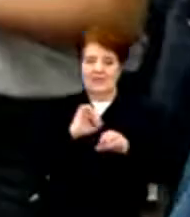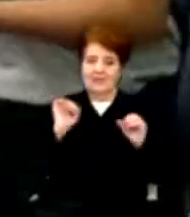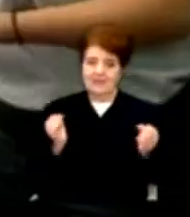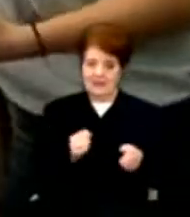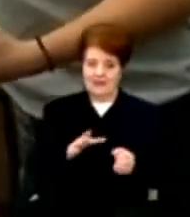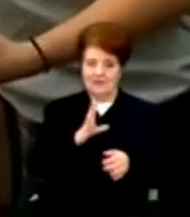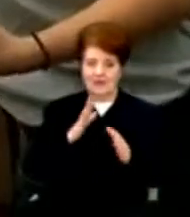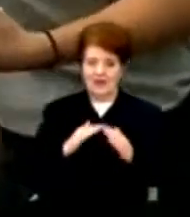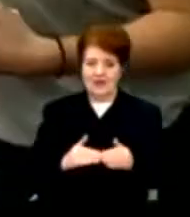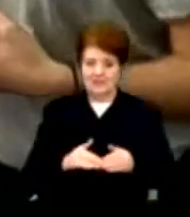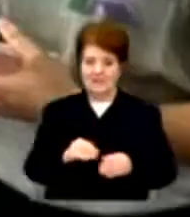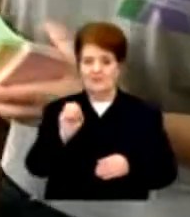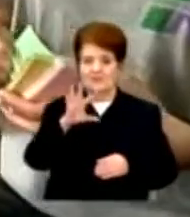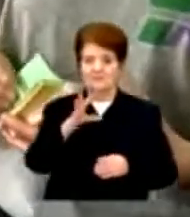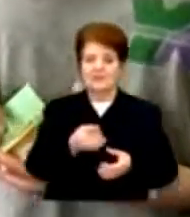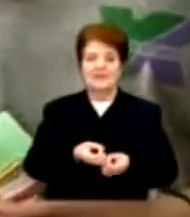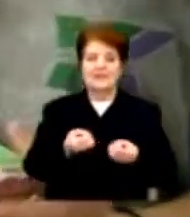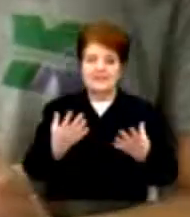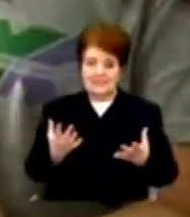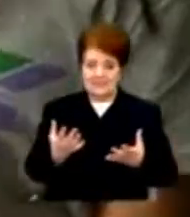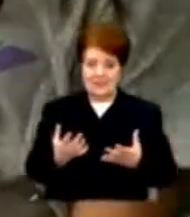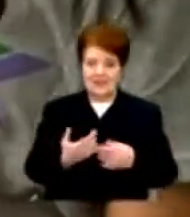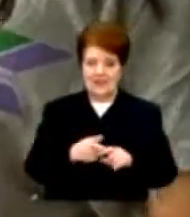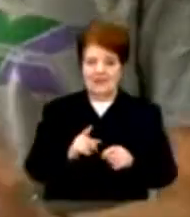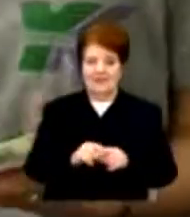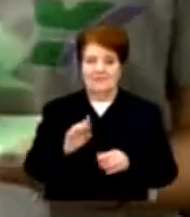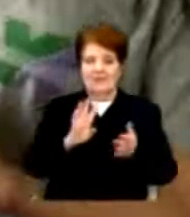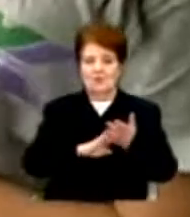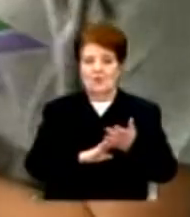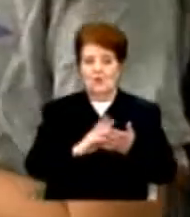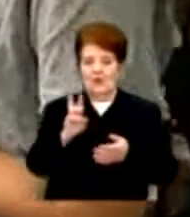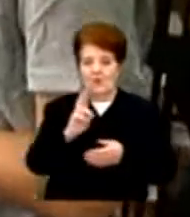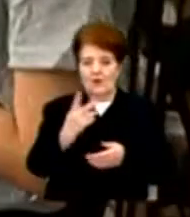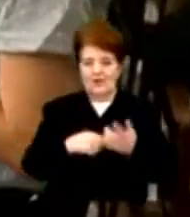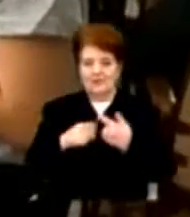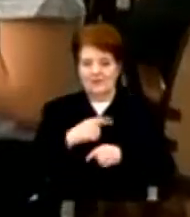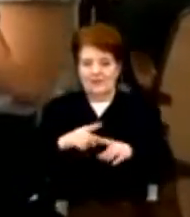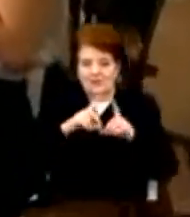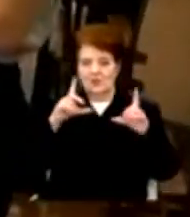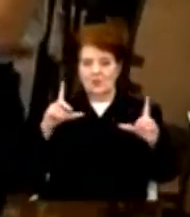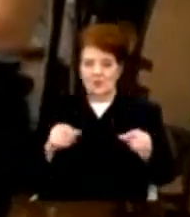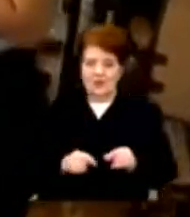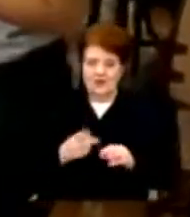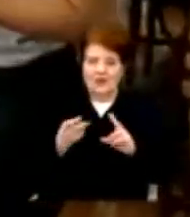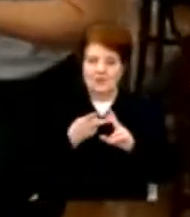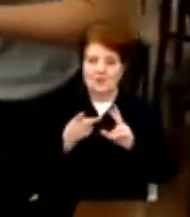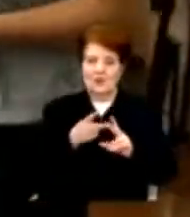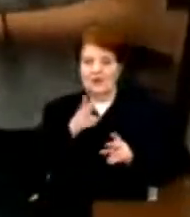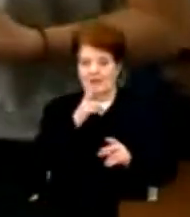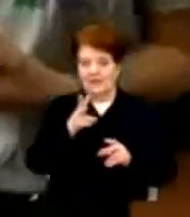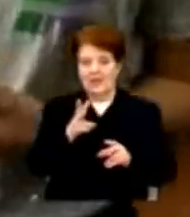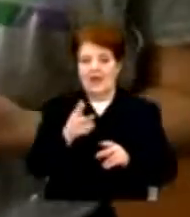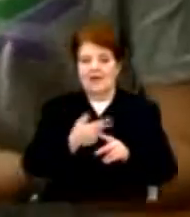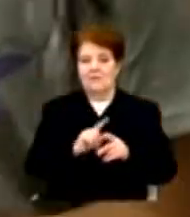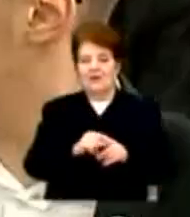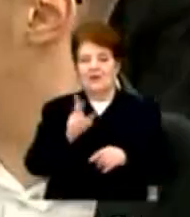vor sta acasă 15 zile și vor reveni în băncile școlilor pe 9 ianuarie. Cel de-al doilea semestru al anului școlar durează până pe